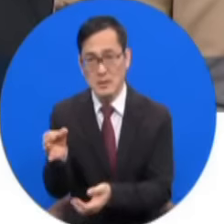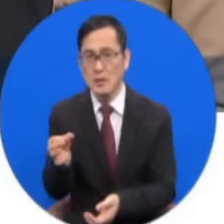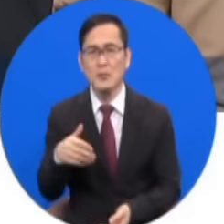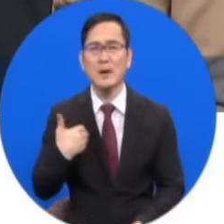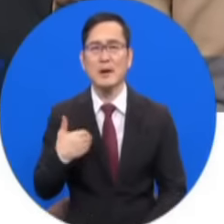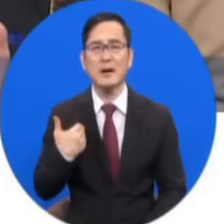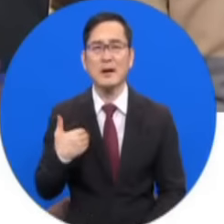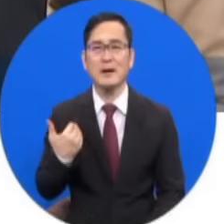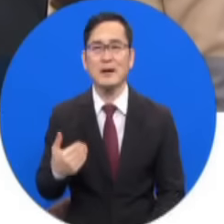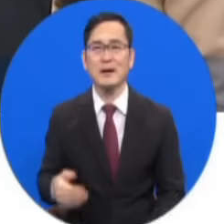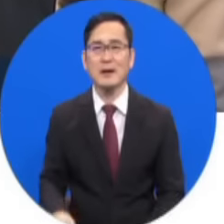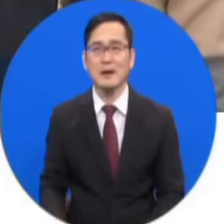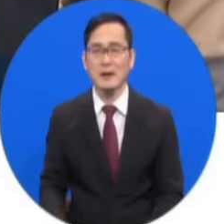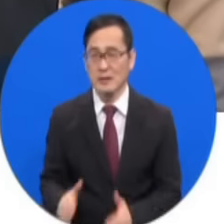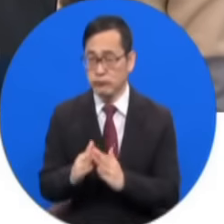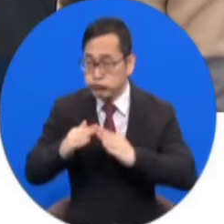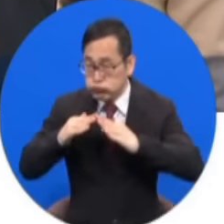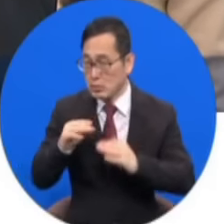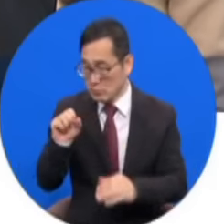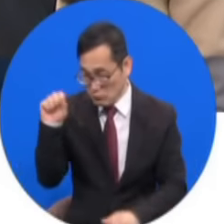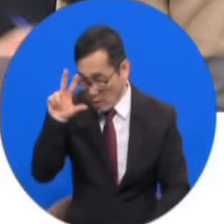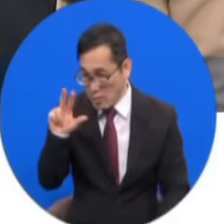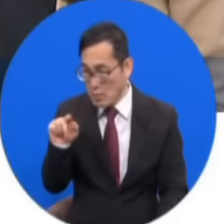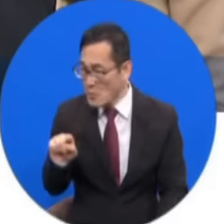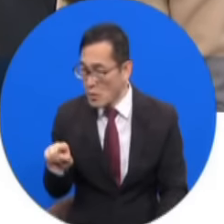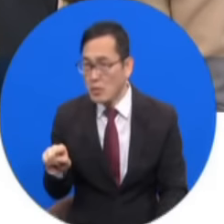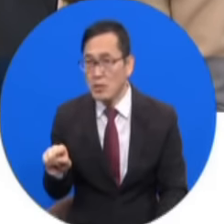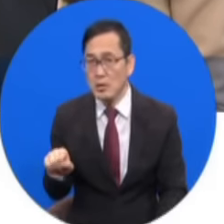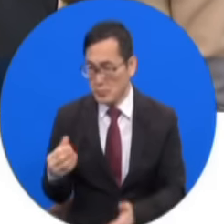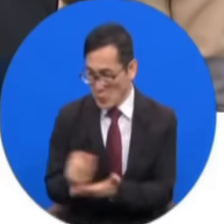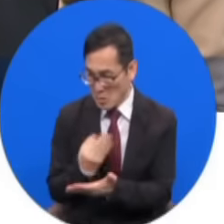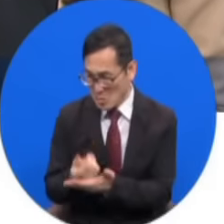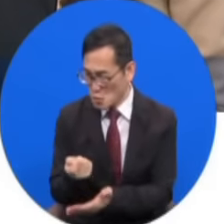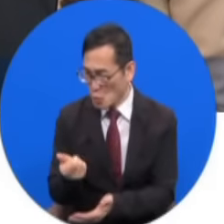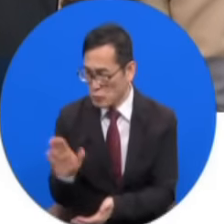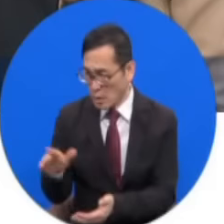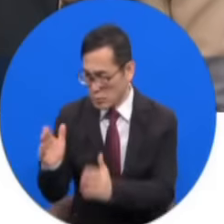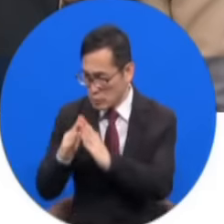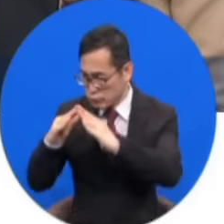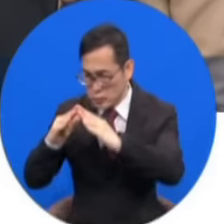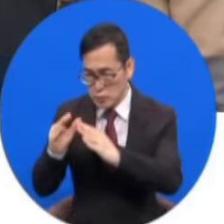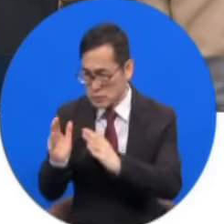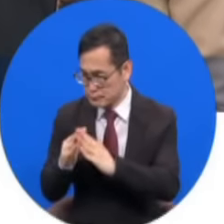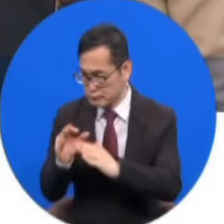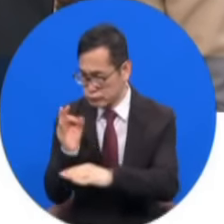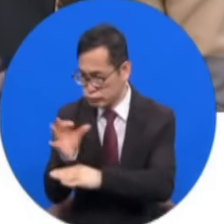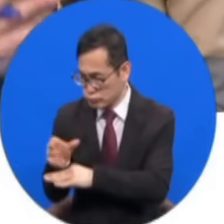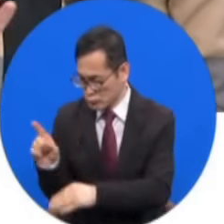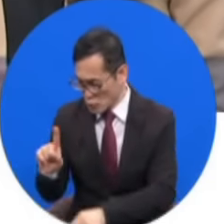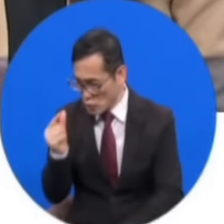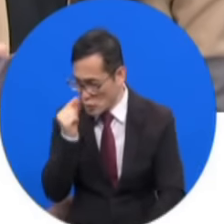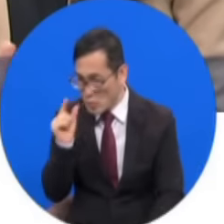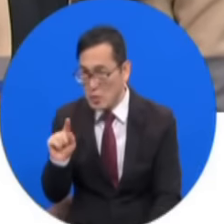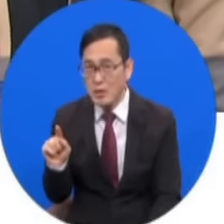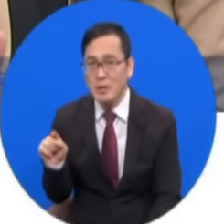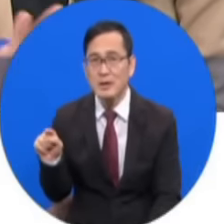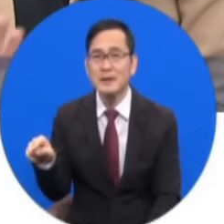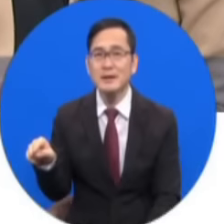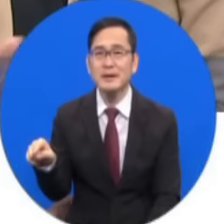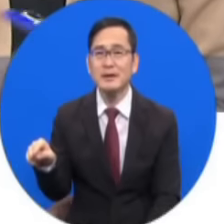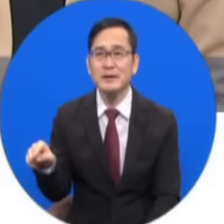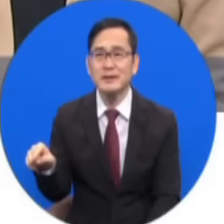거예요 아무도 모르는 거예요 그리고 이분 자체가 뭐 청와대에 들어갔던 뭐 고위 공직자였던 아니면 관보에 이제 재산